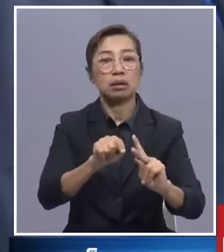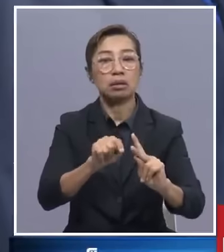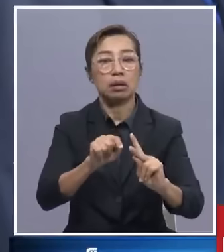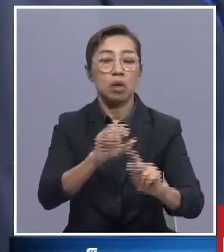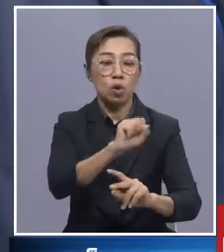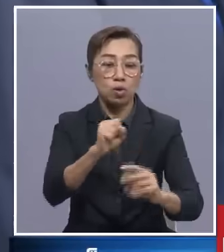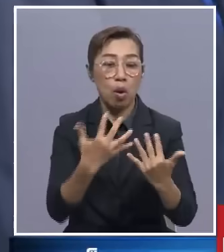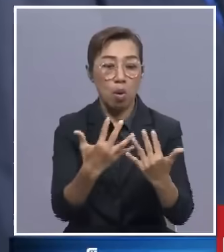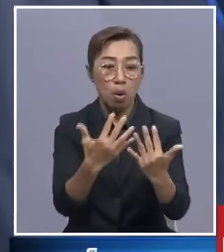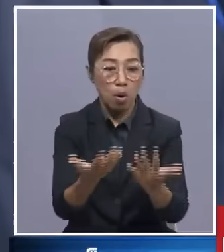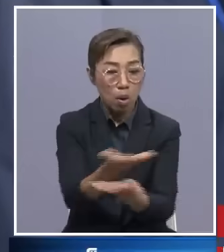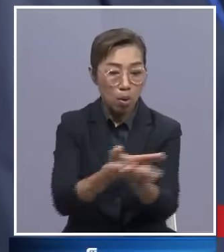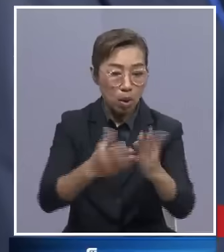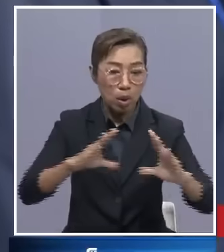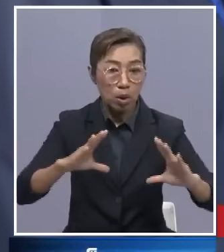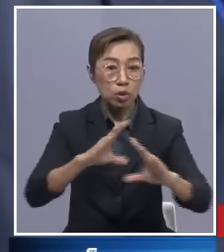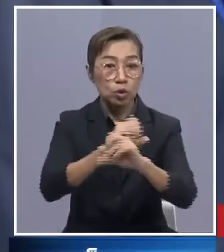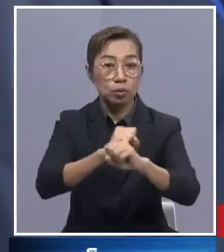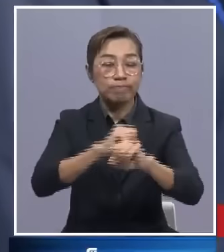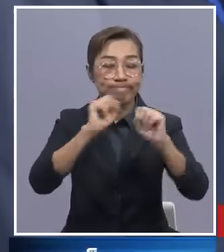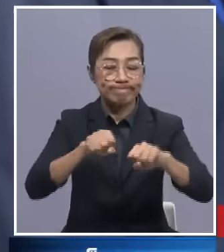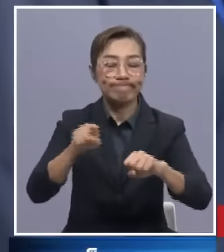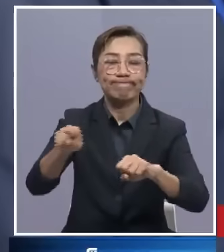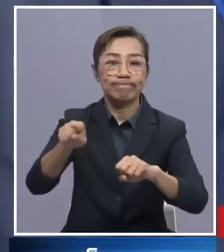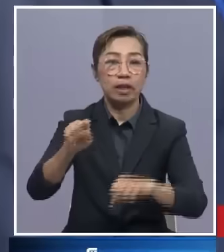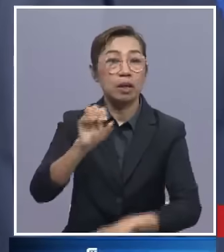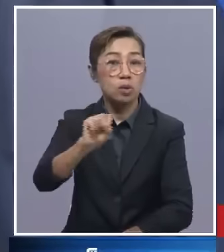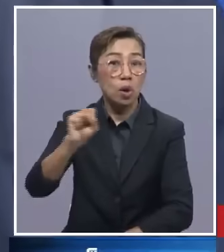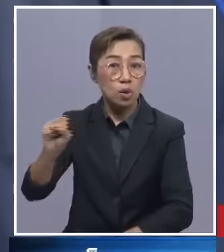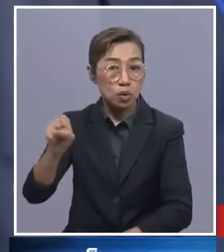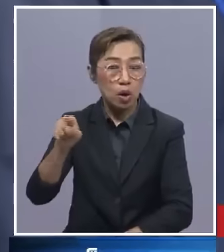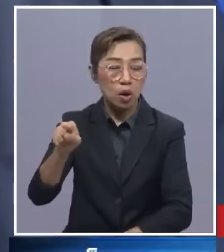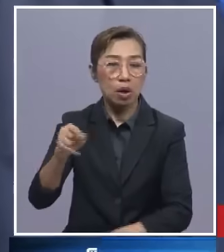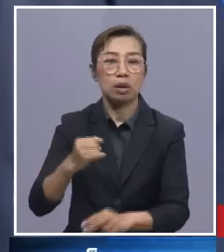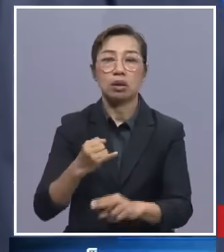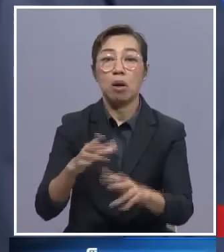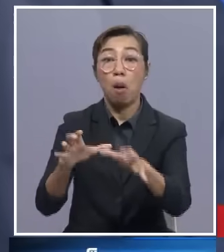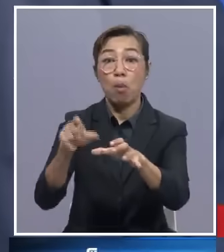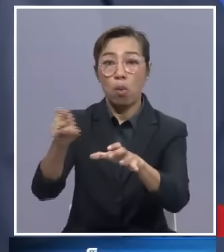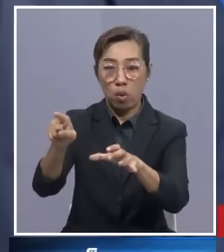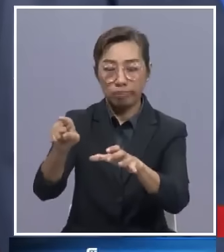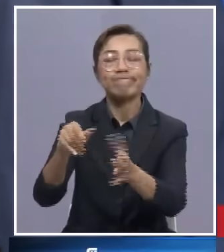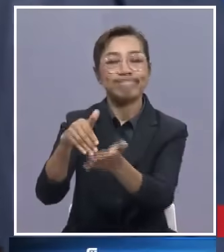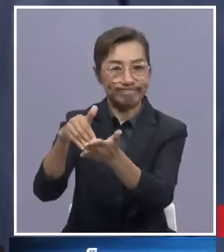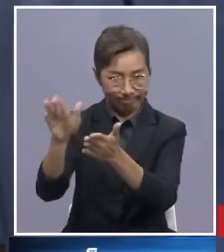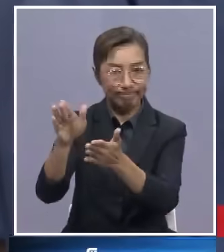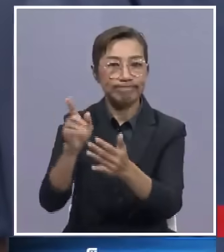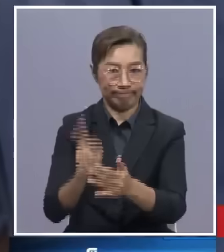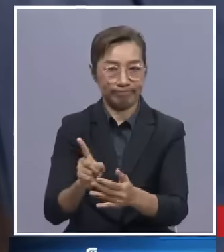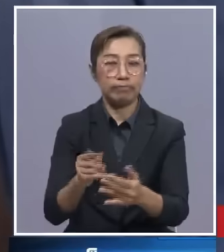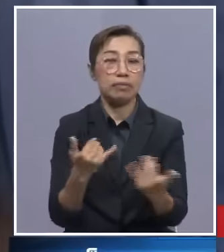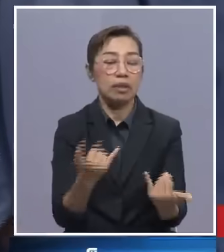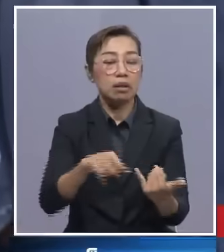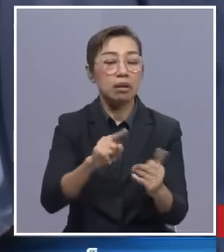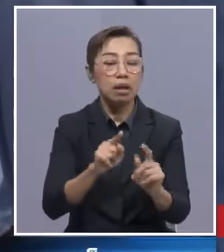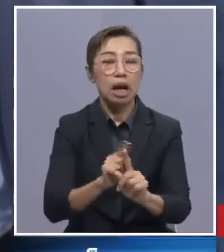และสสของพรรคเก้าไกลนั้นนะคะมีมติขับนายชยามภวาออกจากพรรคเป็นที่เรียบร้อยนะคะซึ่งมติในครั้งนี้เนี่ยก็